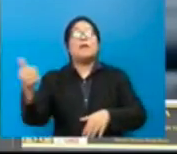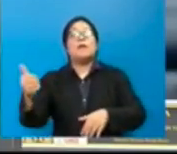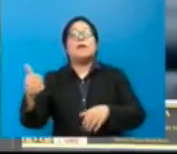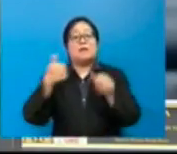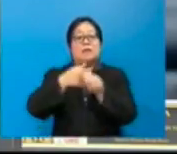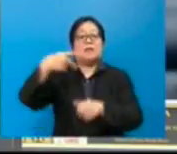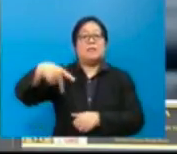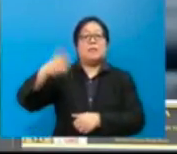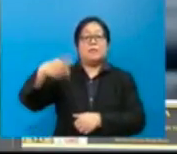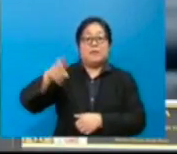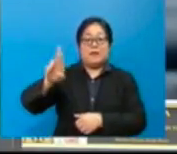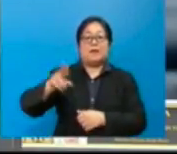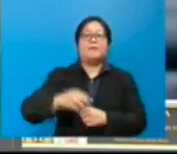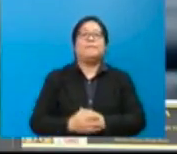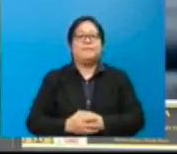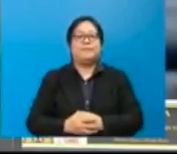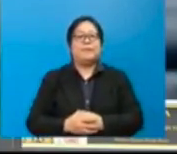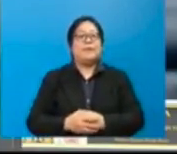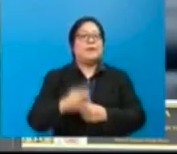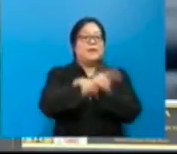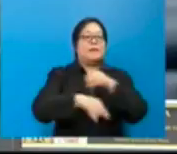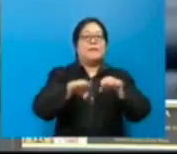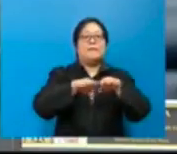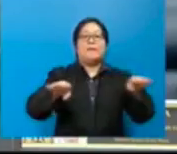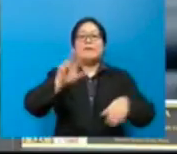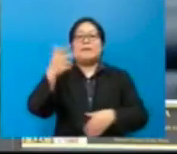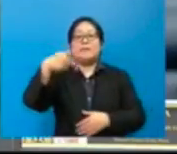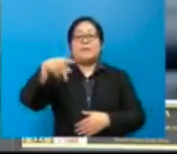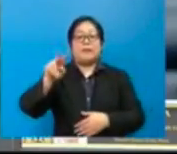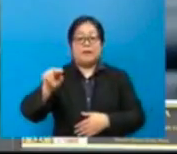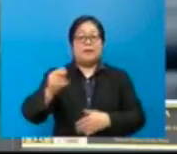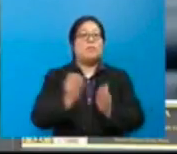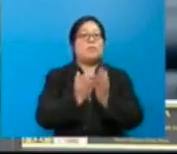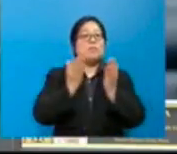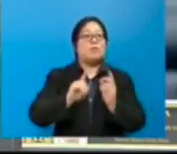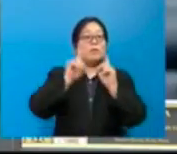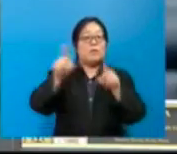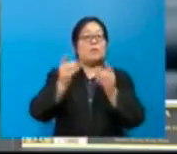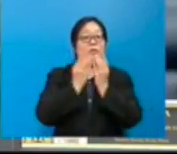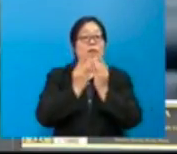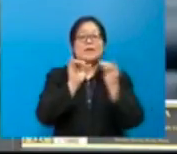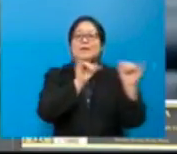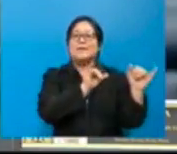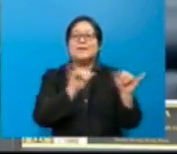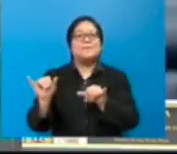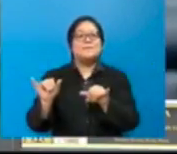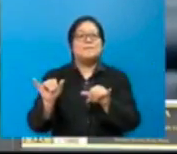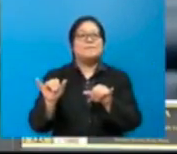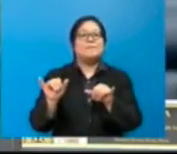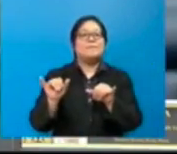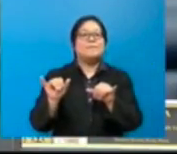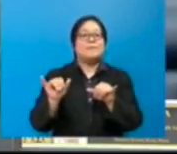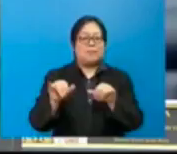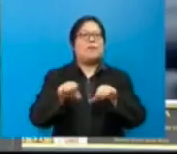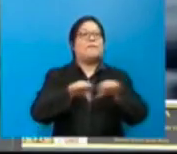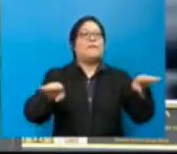mengikuti PDPR. Bagi negeri fasa 3 PPN, murid yang akan hadir ke sekolah adalah sama seperti murid kumpulan